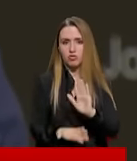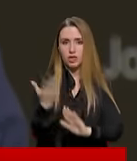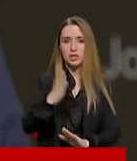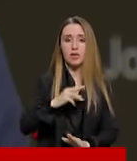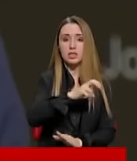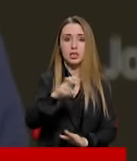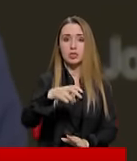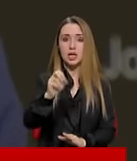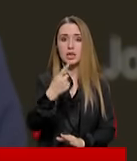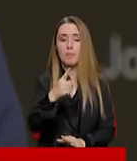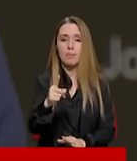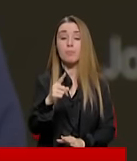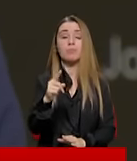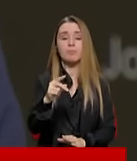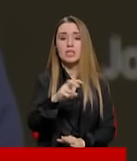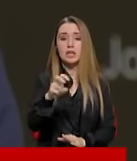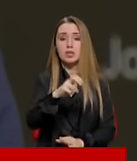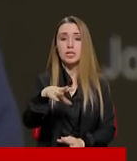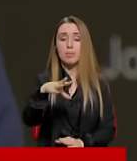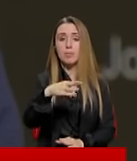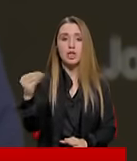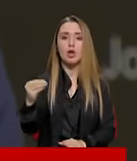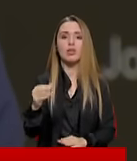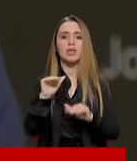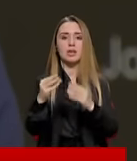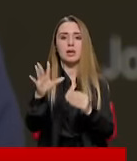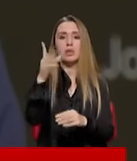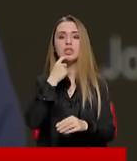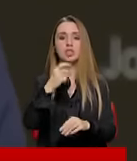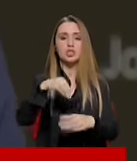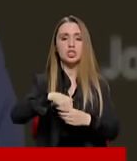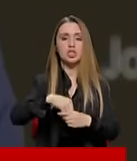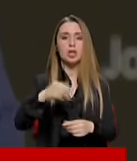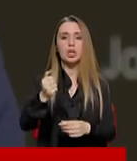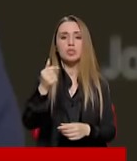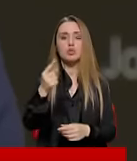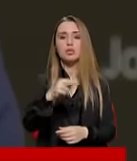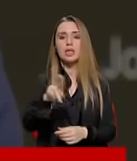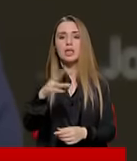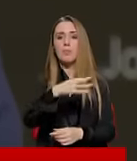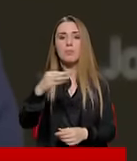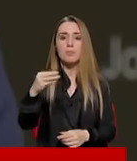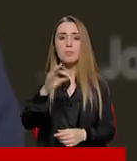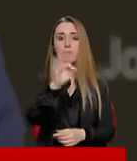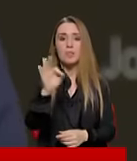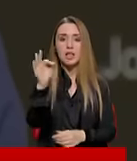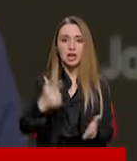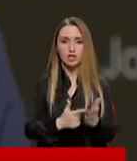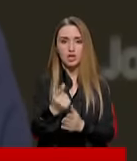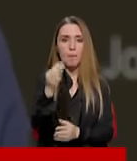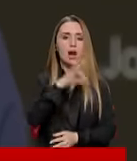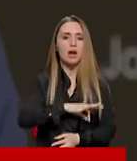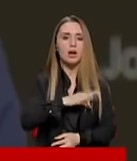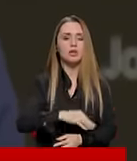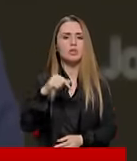880 milyon lira civarında destekte bulunduk 5 yılda ama 6,5 7 milyar lira Çiftçiler para kazandılar çok